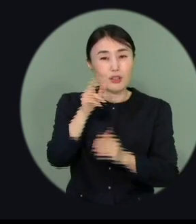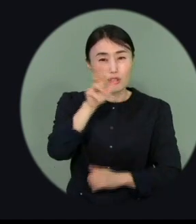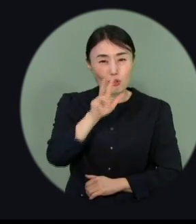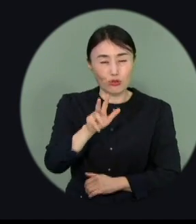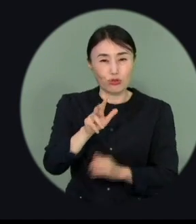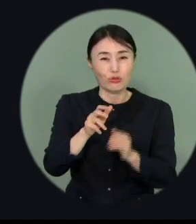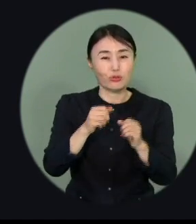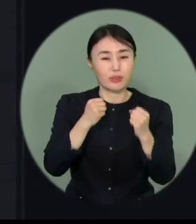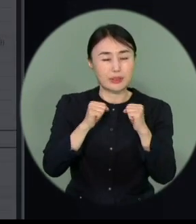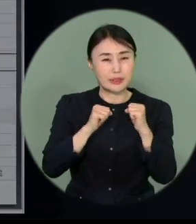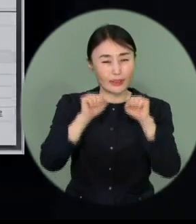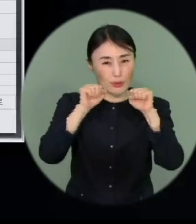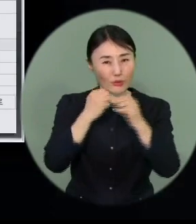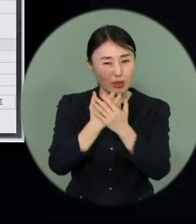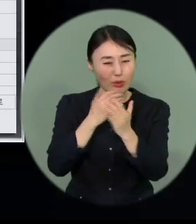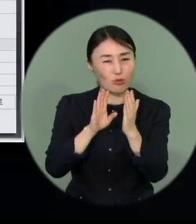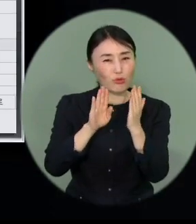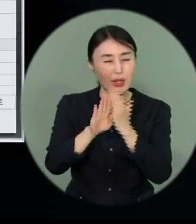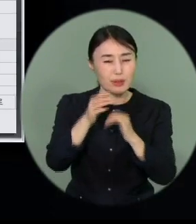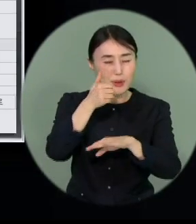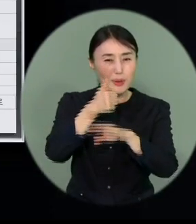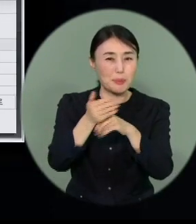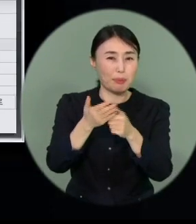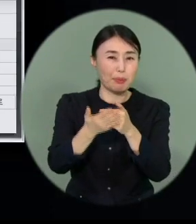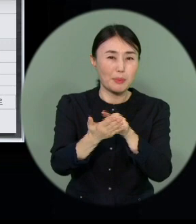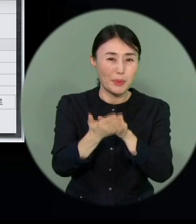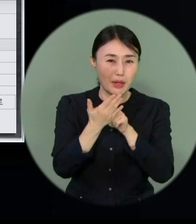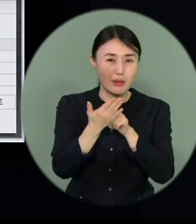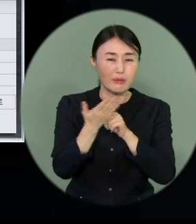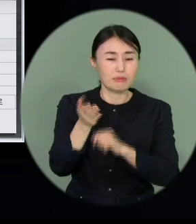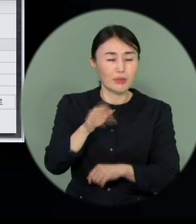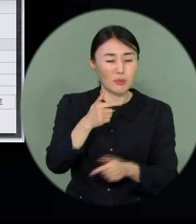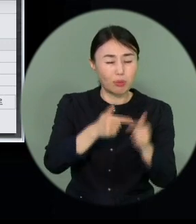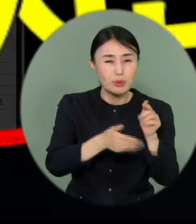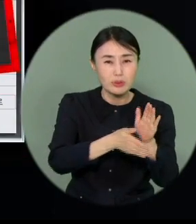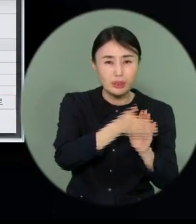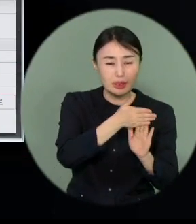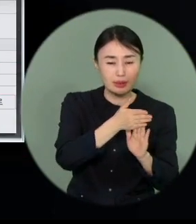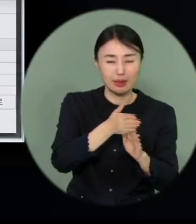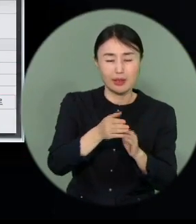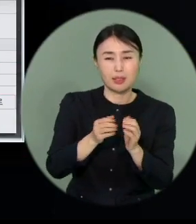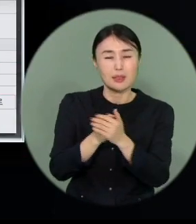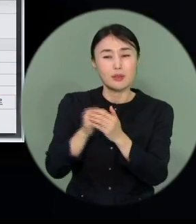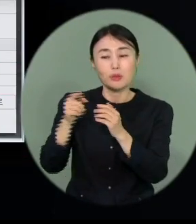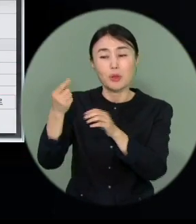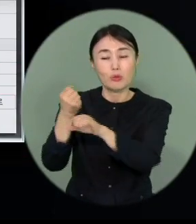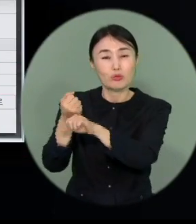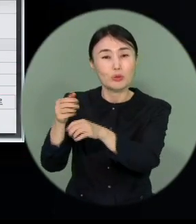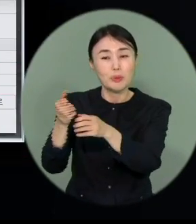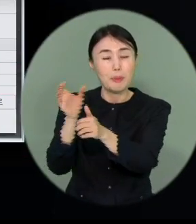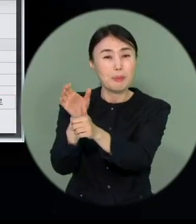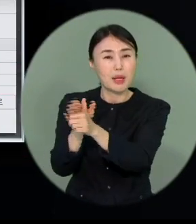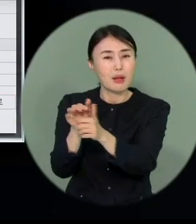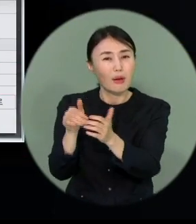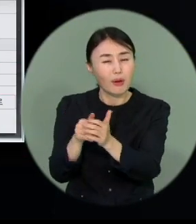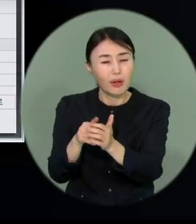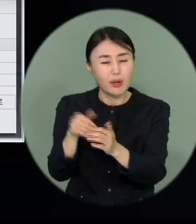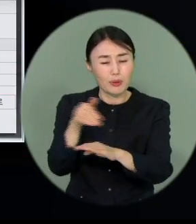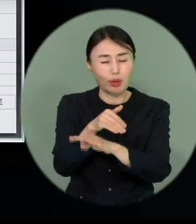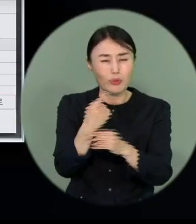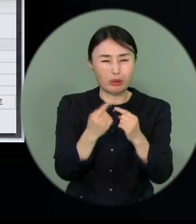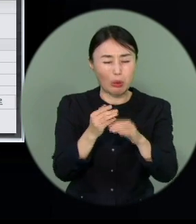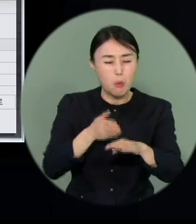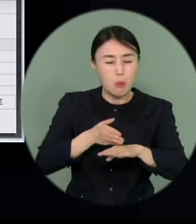이루어져야 했습니다 하지만 목포시가 잔금을 치르고 용역을 공식적으로 매듭지은 건 계보다 1년